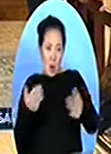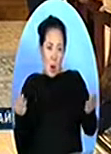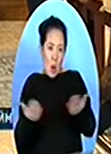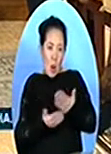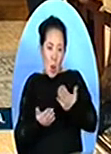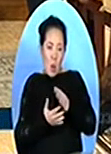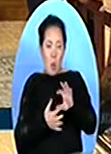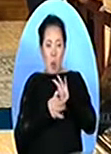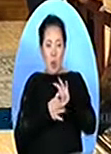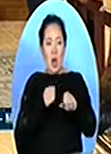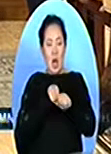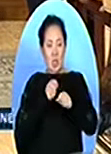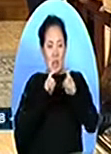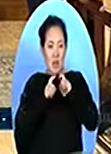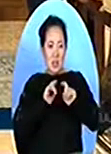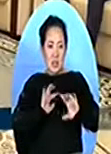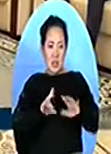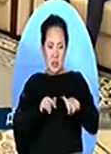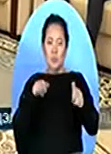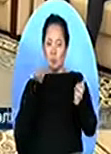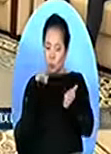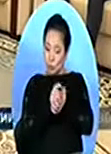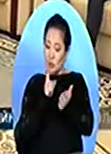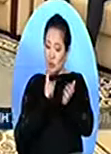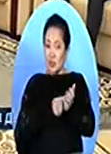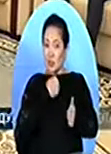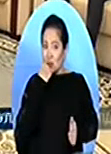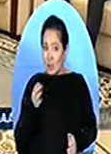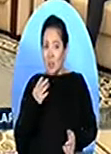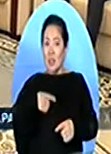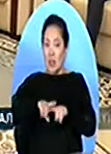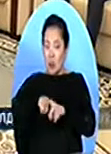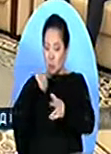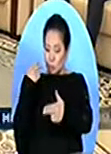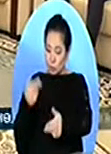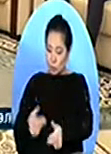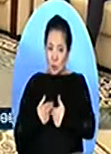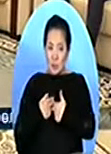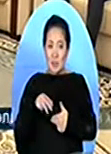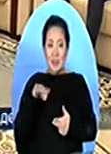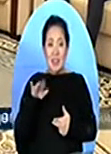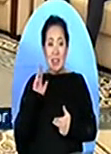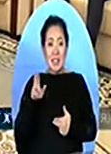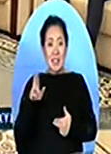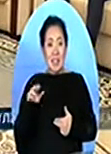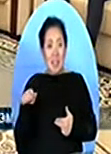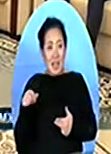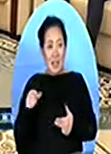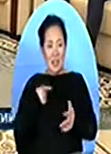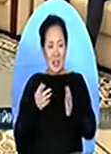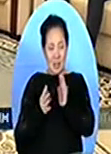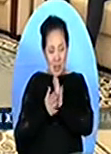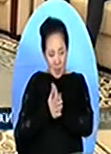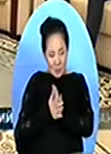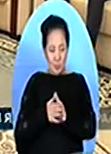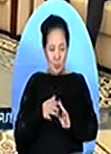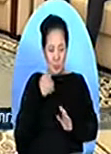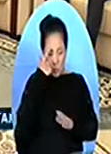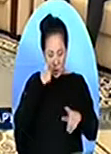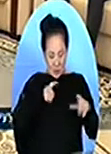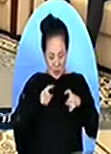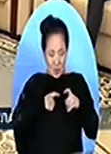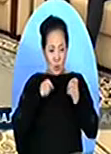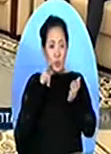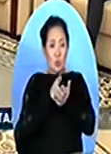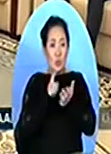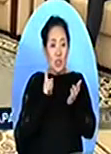чухал болохыг Улсын хурлын дарга дурдаад буцалтгүй тусламжийн хүрээнд ТИКА-та хамтран Монголын эдийн засагт аж холбогдол өгөх томоохон